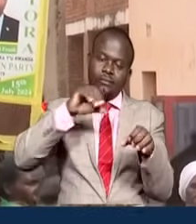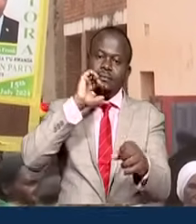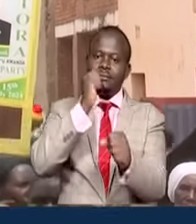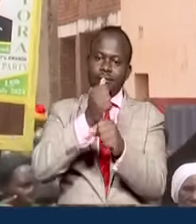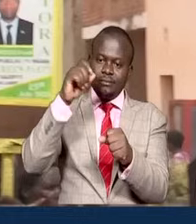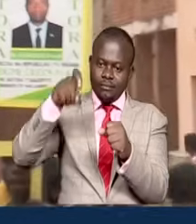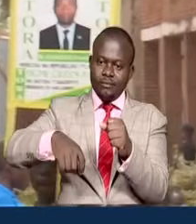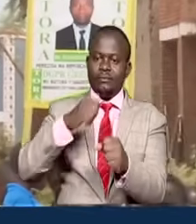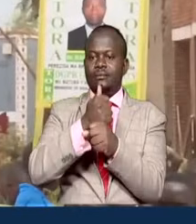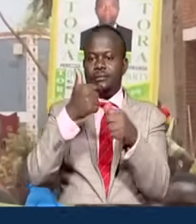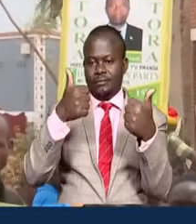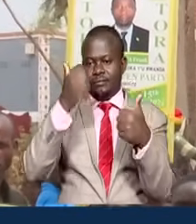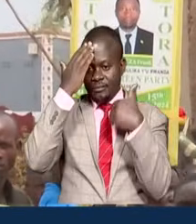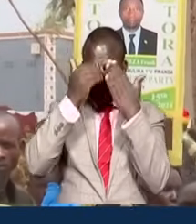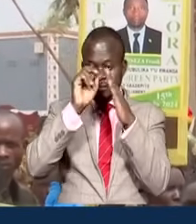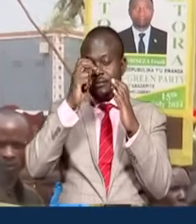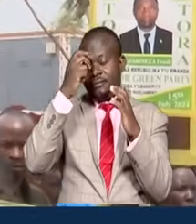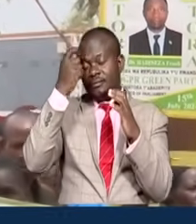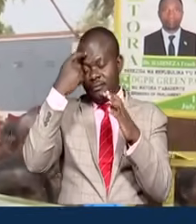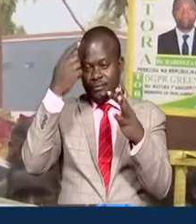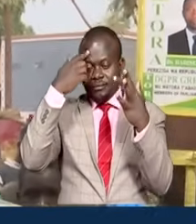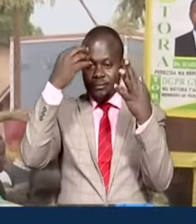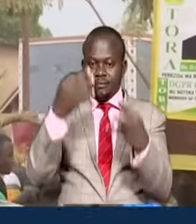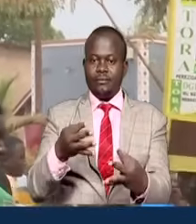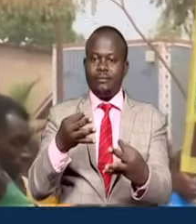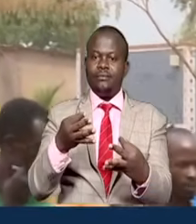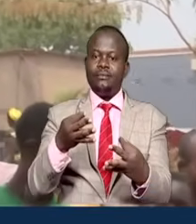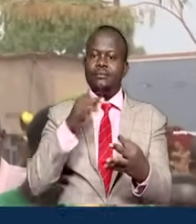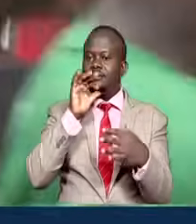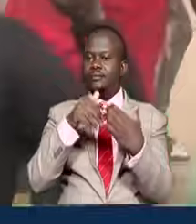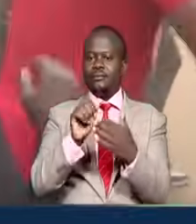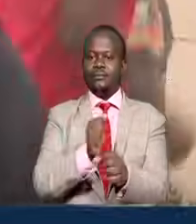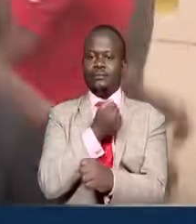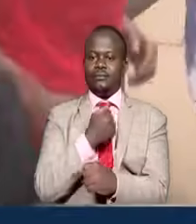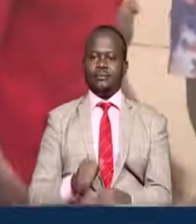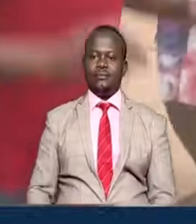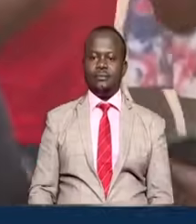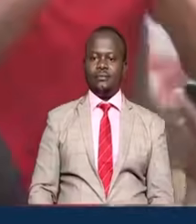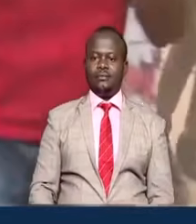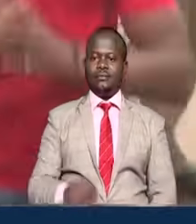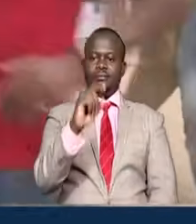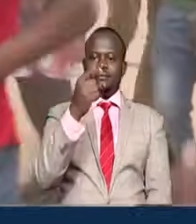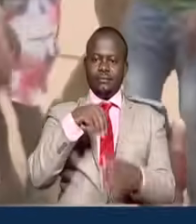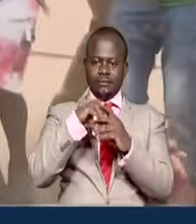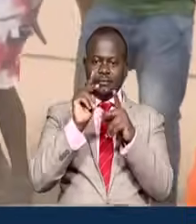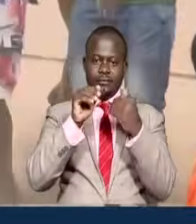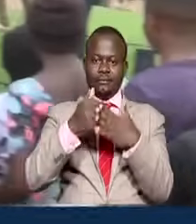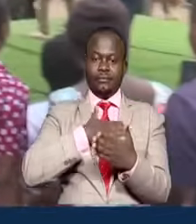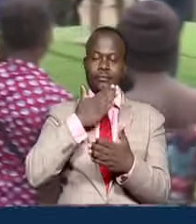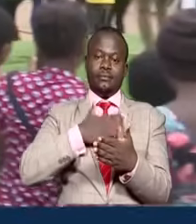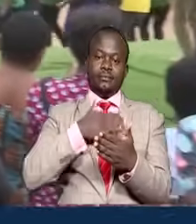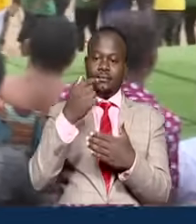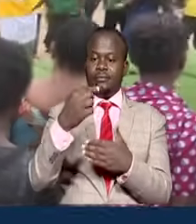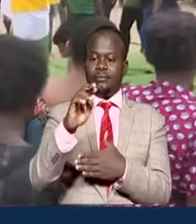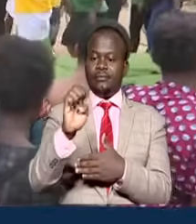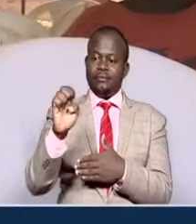bigomba gukora, kuko leta niba yiyemeje kintu ntabwo cyayinanira. Umwe mu baturage bavuga ko banyuzwe n'ibishyaka Green